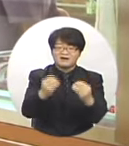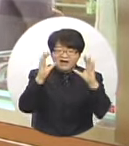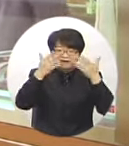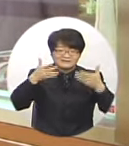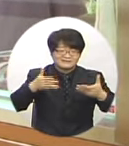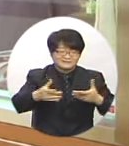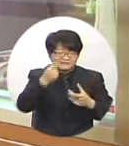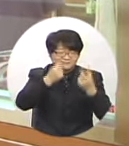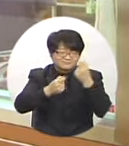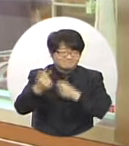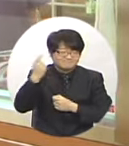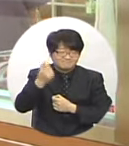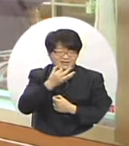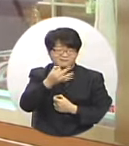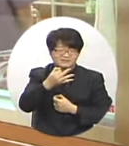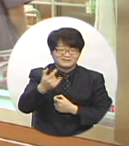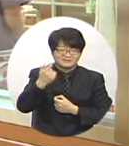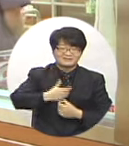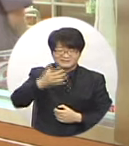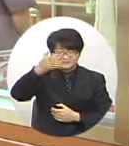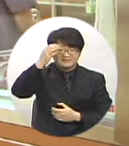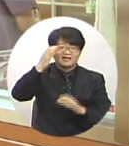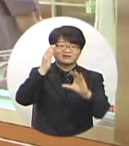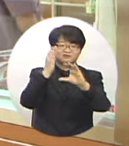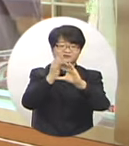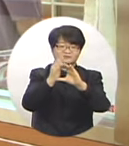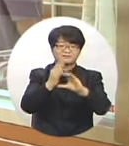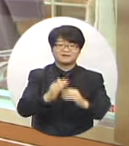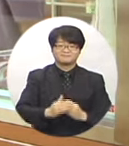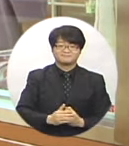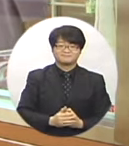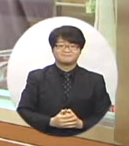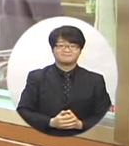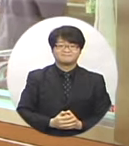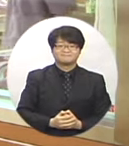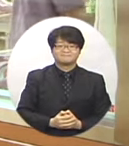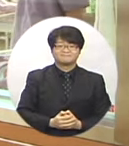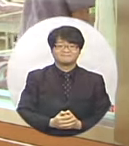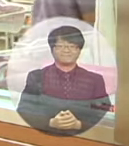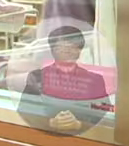아기들의 울음소리를 듣게 될지 기대가 모이고 있습니다. 다이내믹 부산 뉴스 박영희입니다.